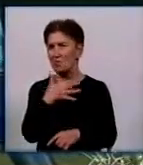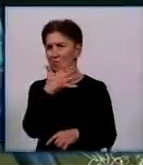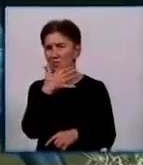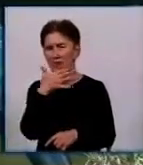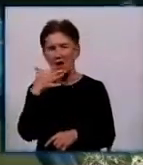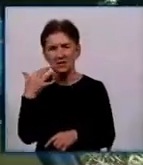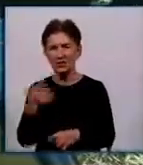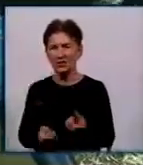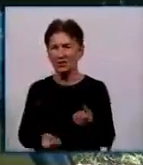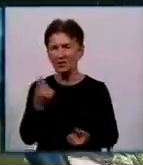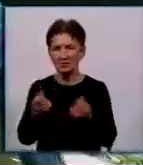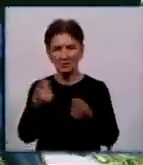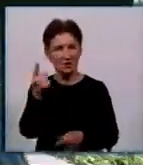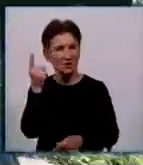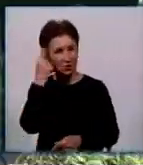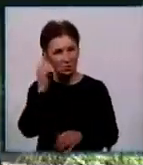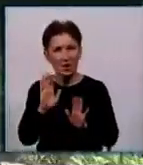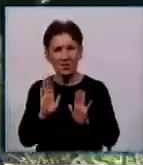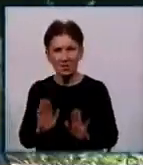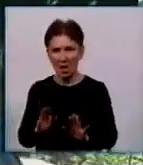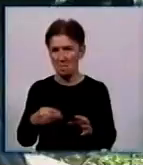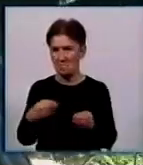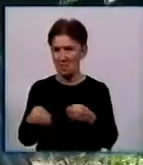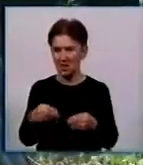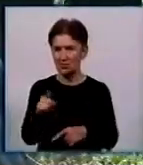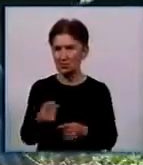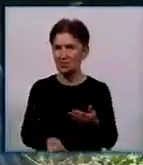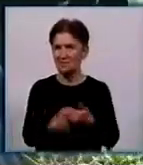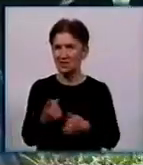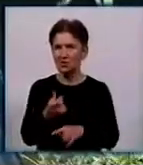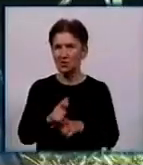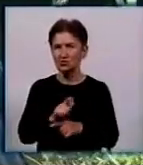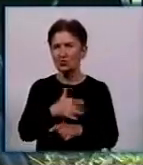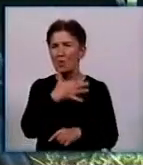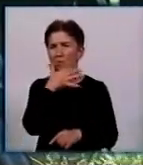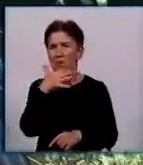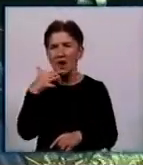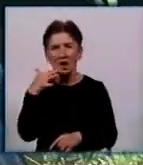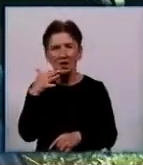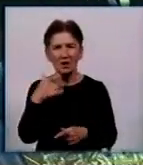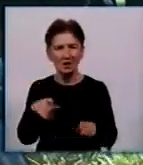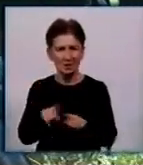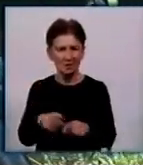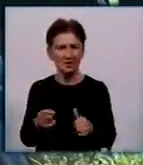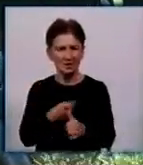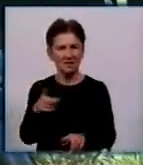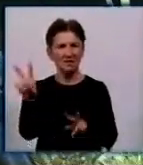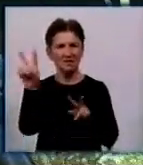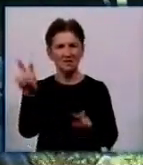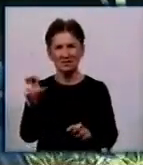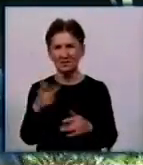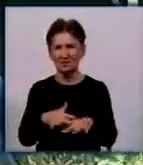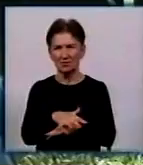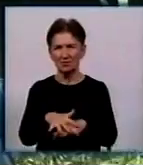і виявилося, ми думали, що тільки пластикові пляшки, але тут виявилося дуже багато, скажімо так, так званих, якщо по-народному